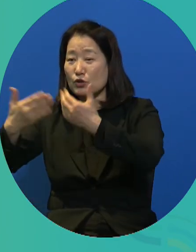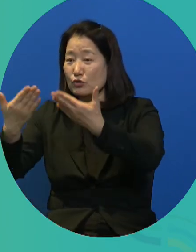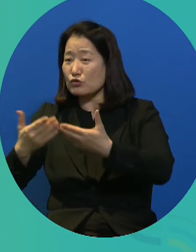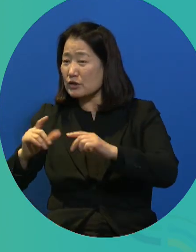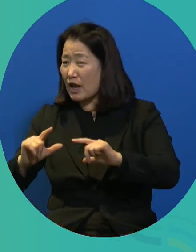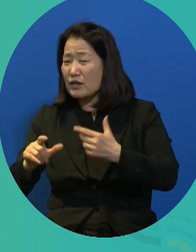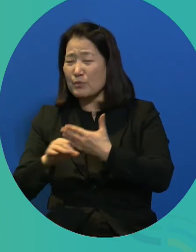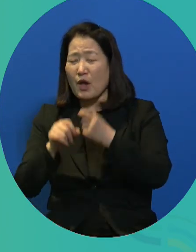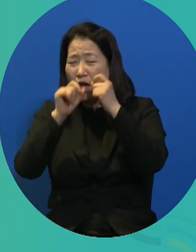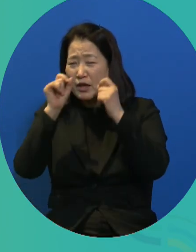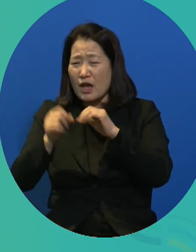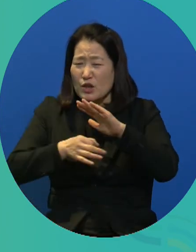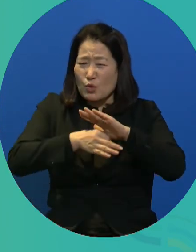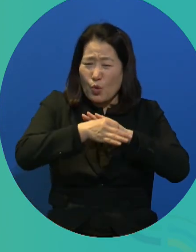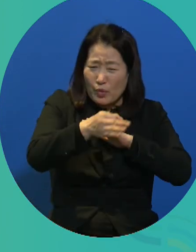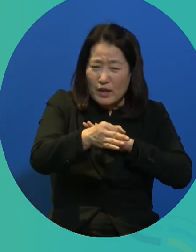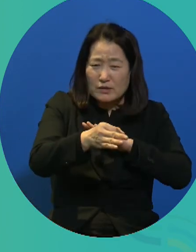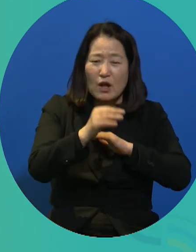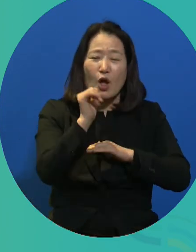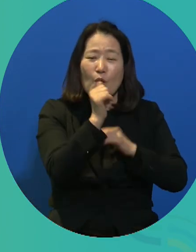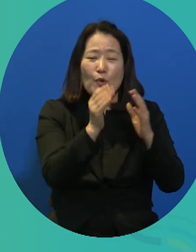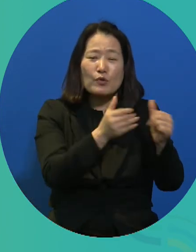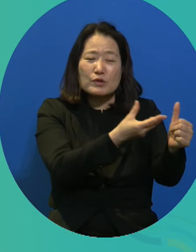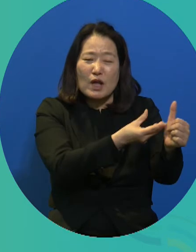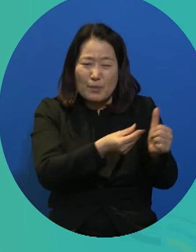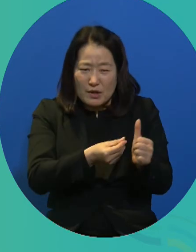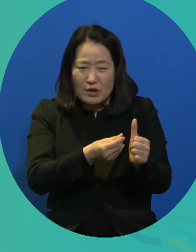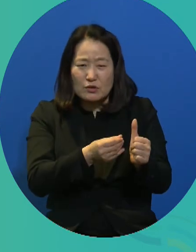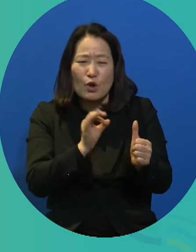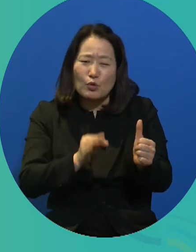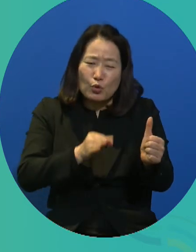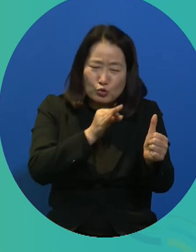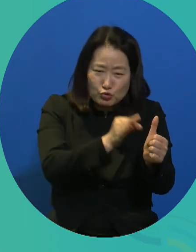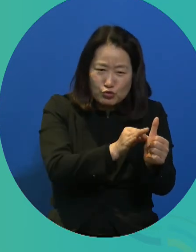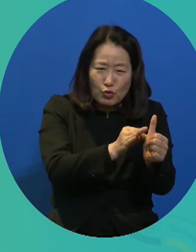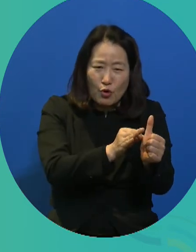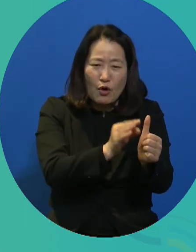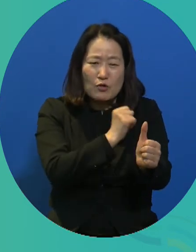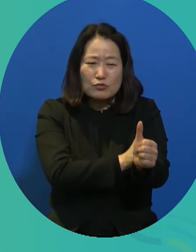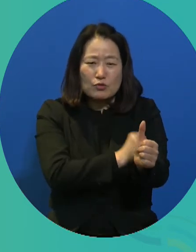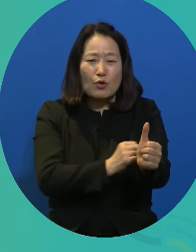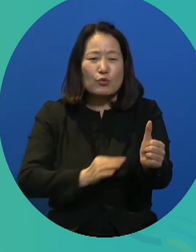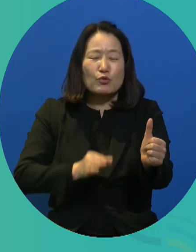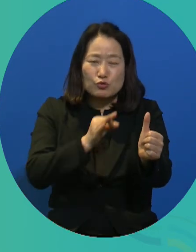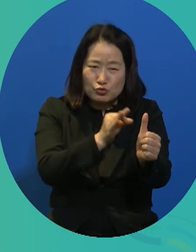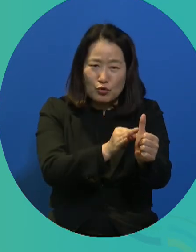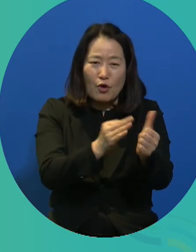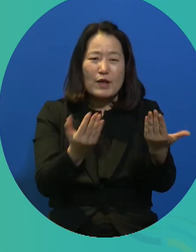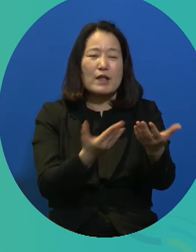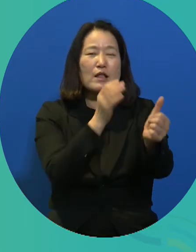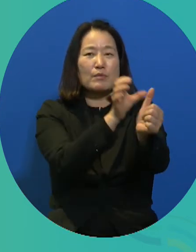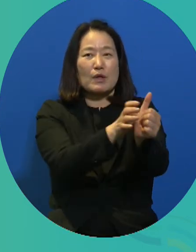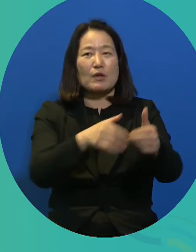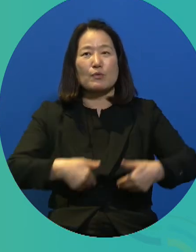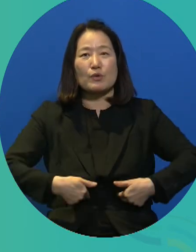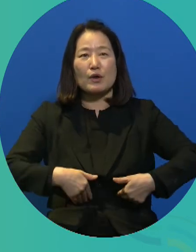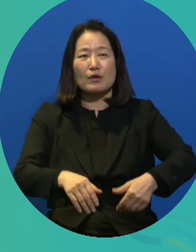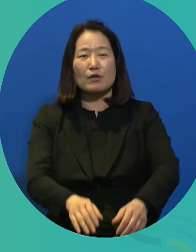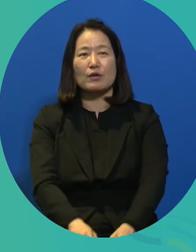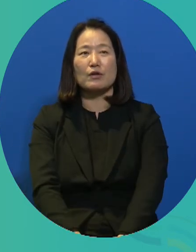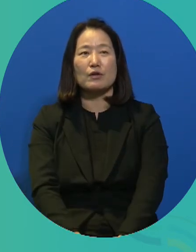영역을 통해서 활용하는 상황이 발생할 수 있어서 이 부분에 대한 공적 영역의